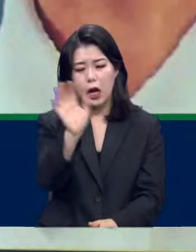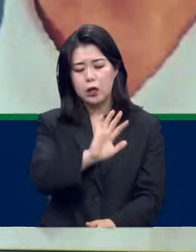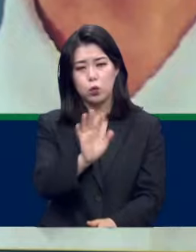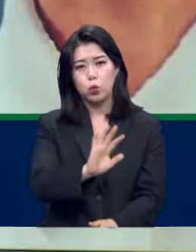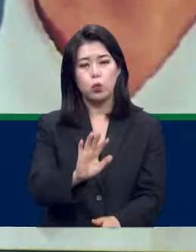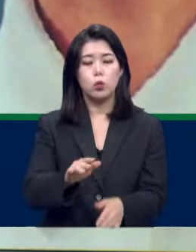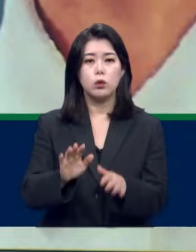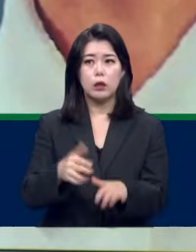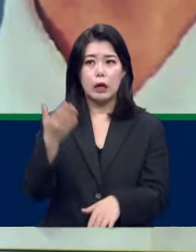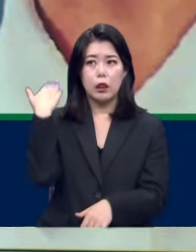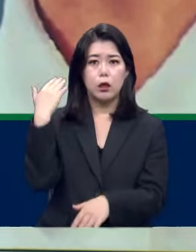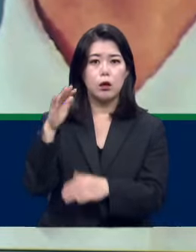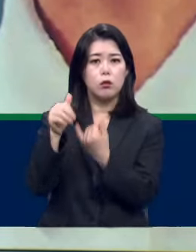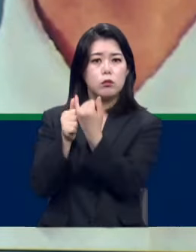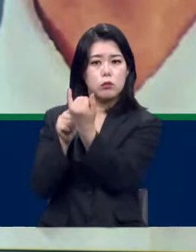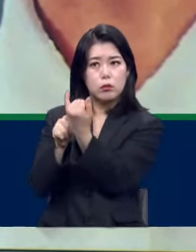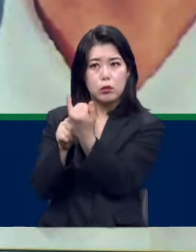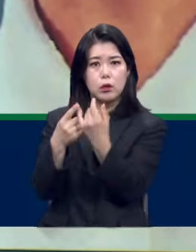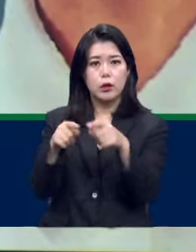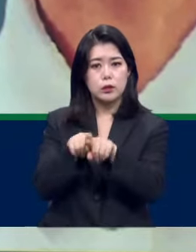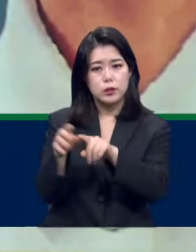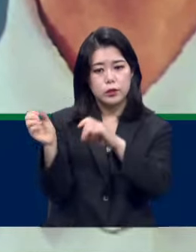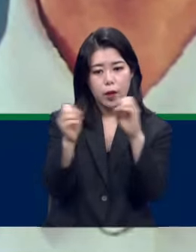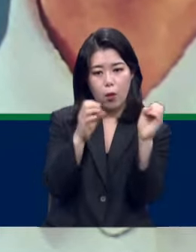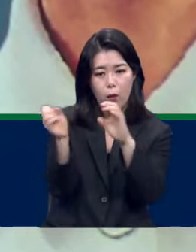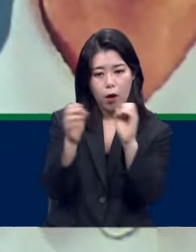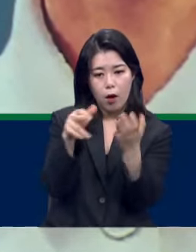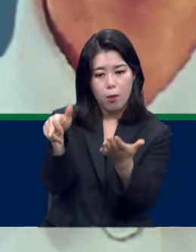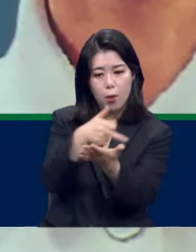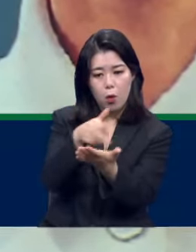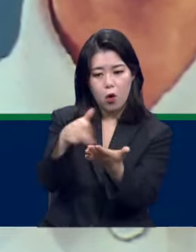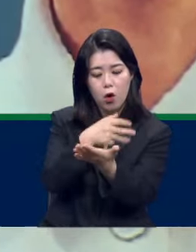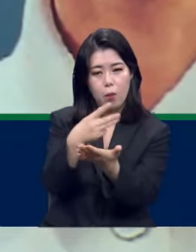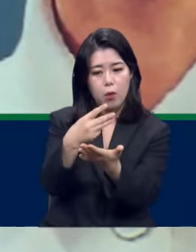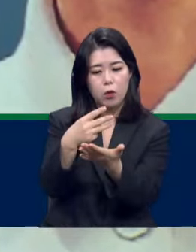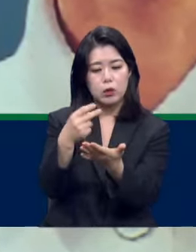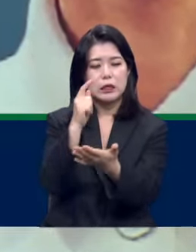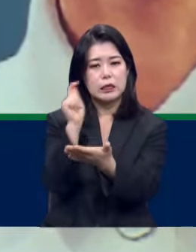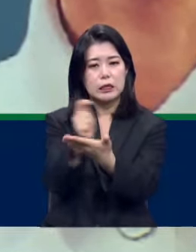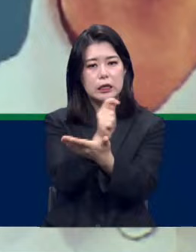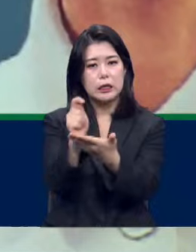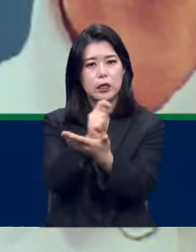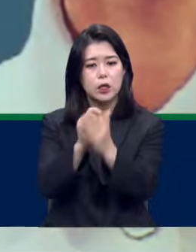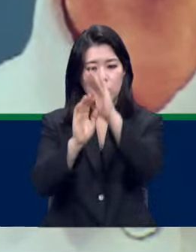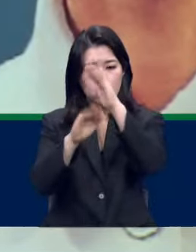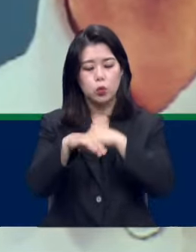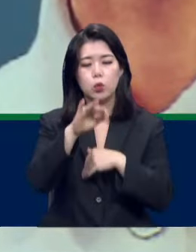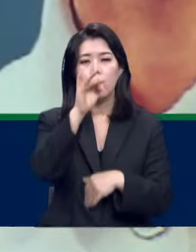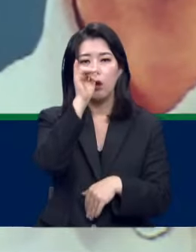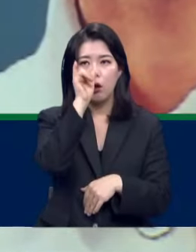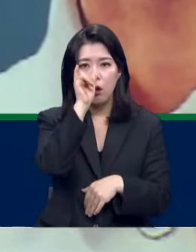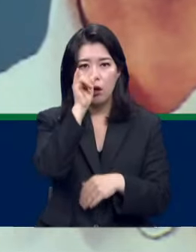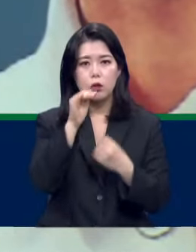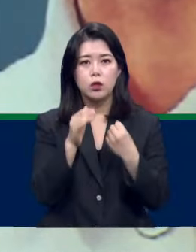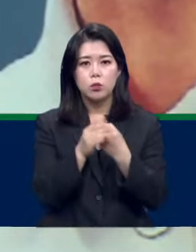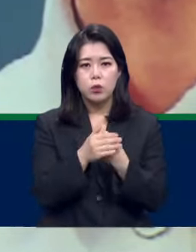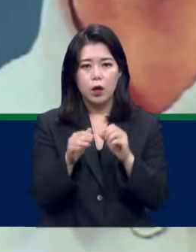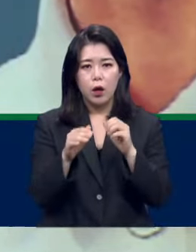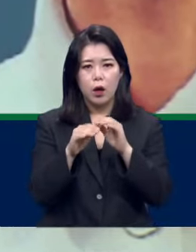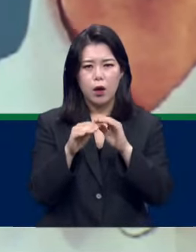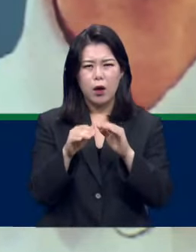그 전에 김여사랑 같이 논의 했었던 그런 텔레그램 내용이나 이런 내용들이 공개가 되지 않았느냐 전혀